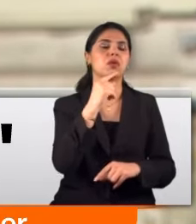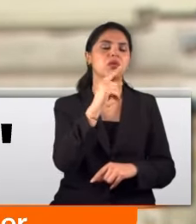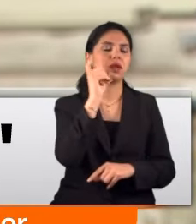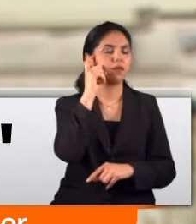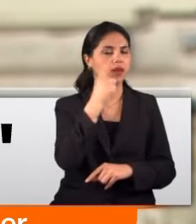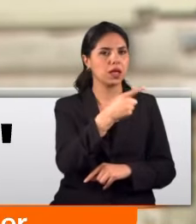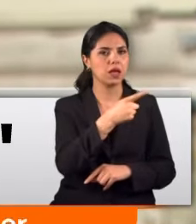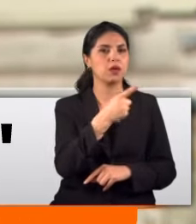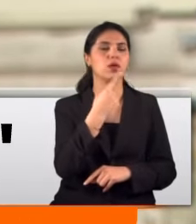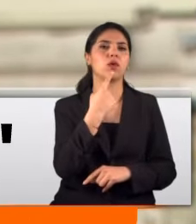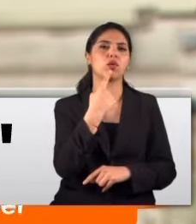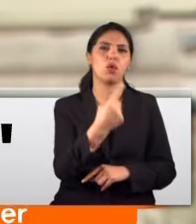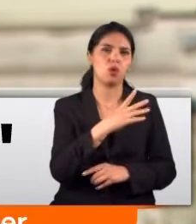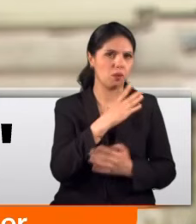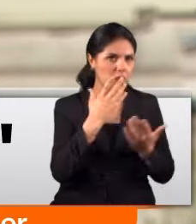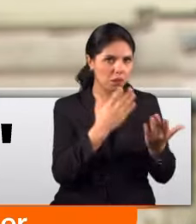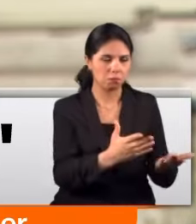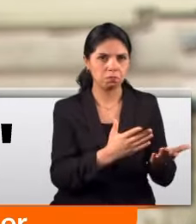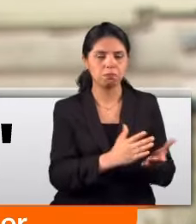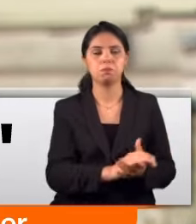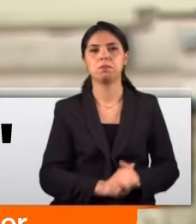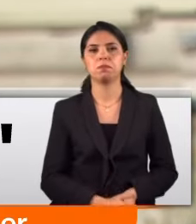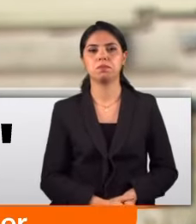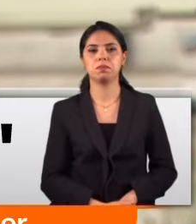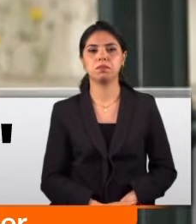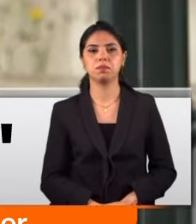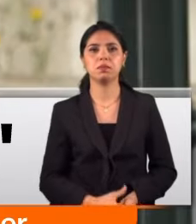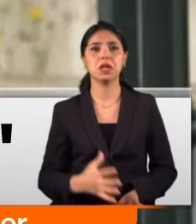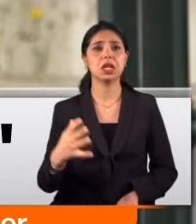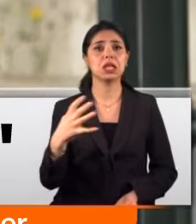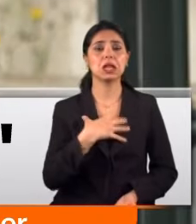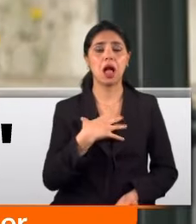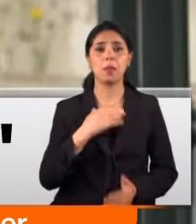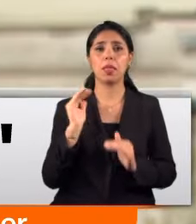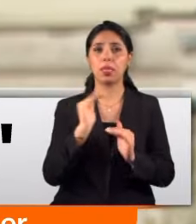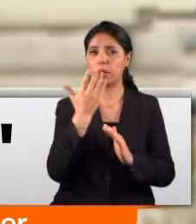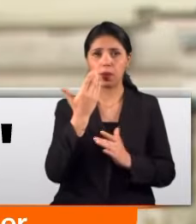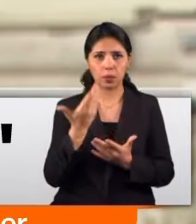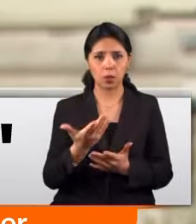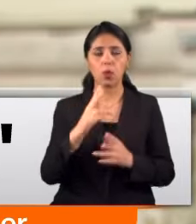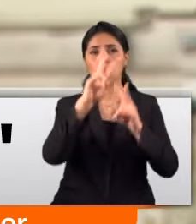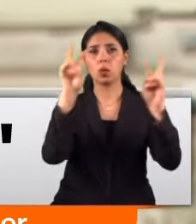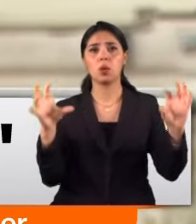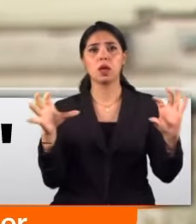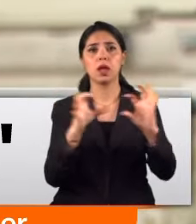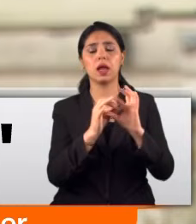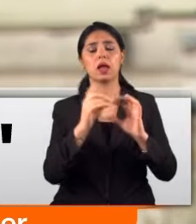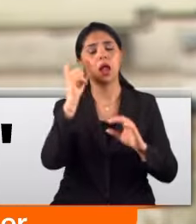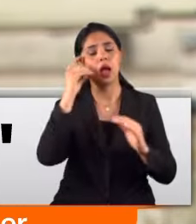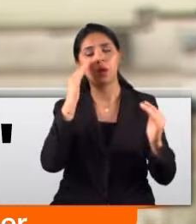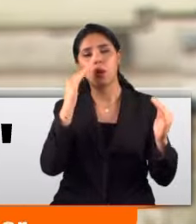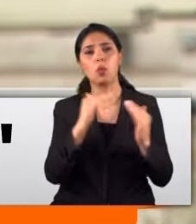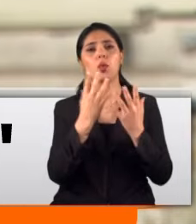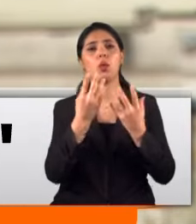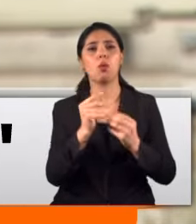görüşler ortaya atıyor. Yani sahiplenme yok. Konuyla ilgili de akla ziyan olmayan bir açıklama